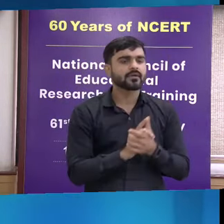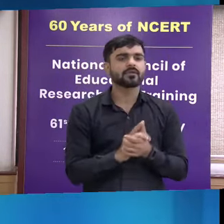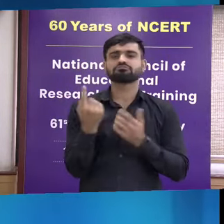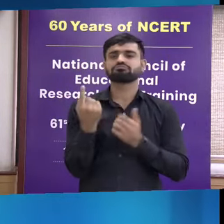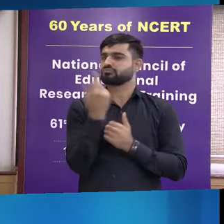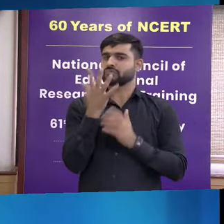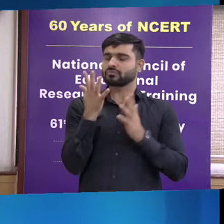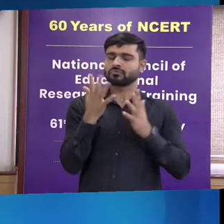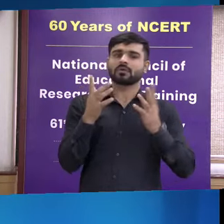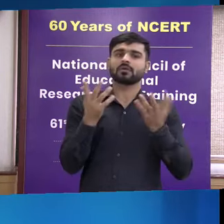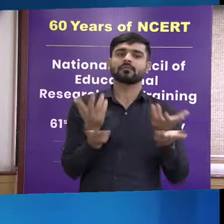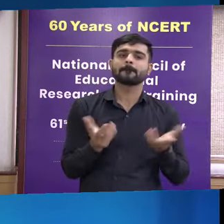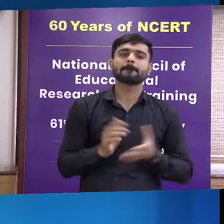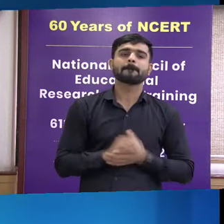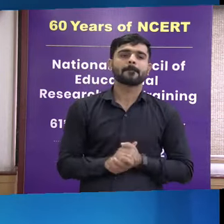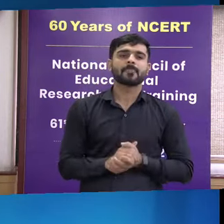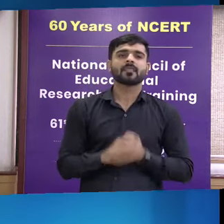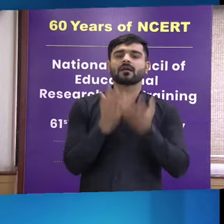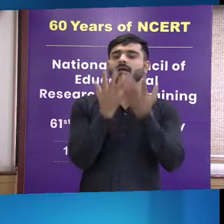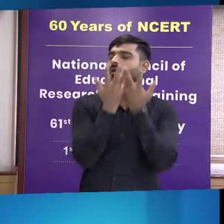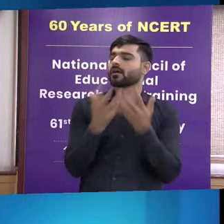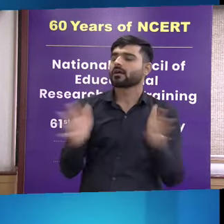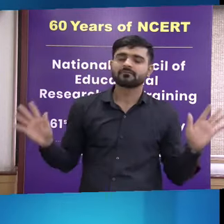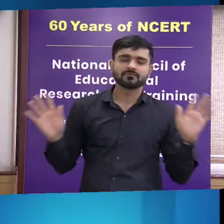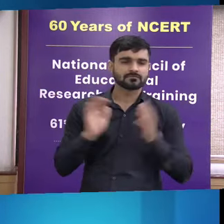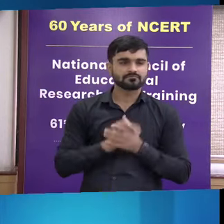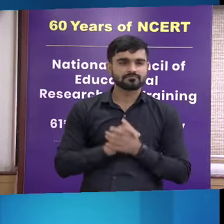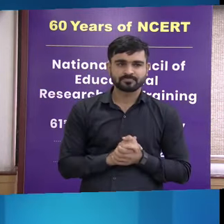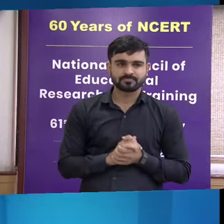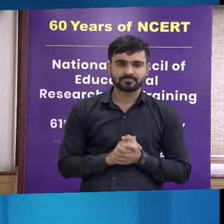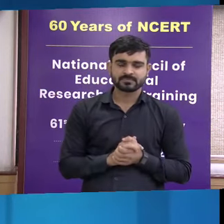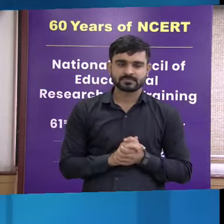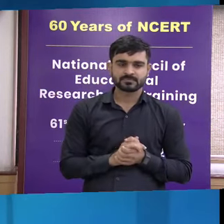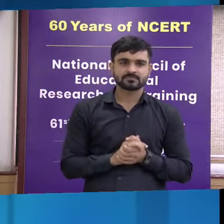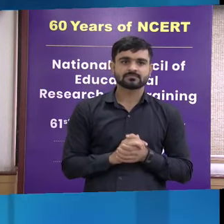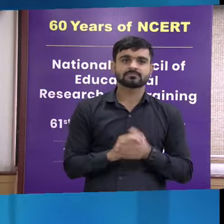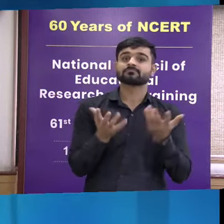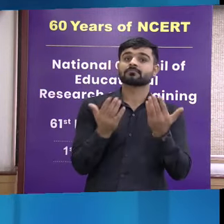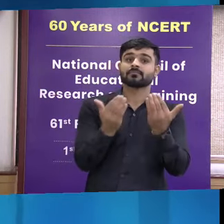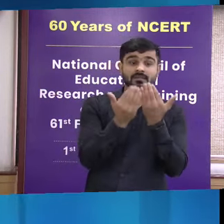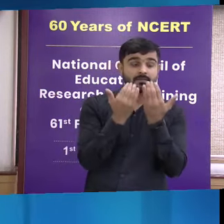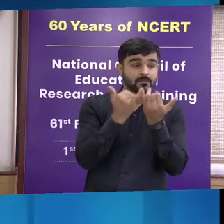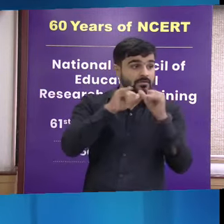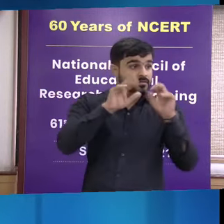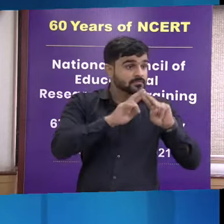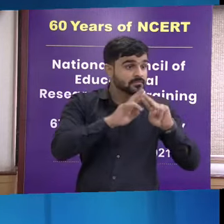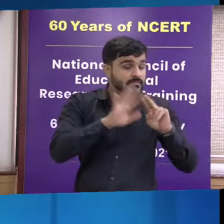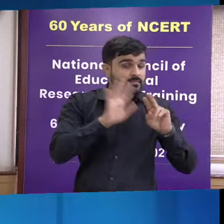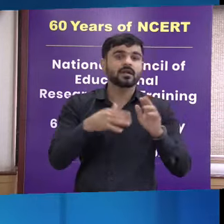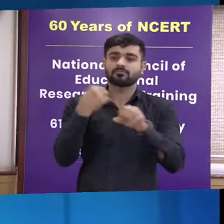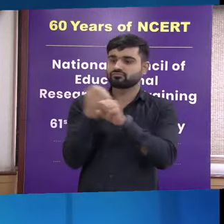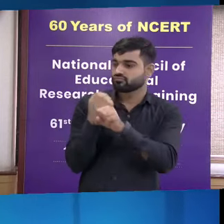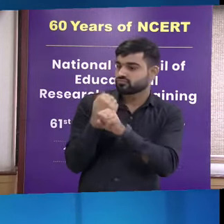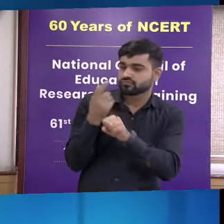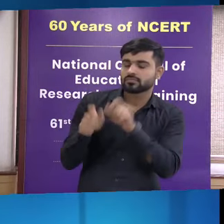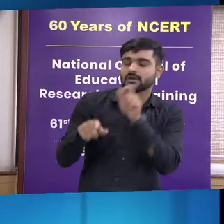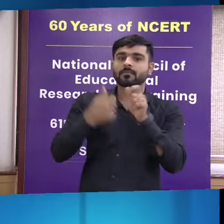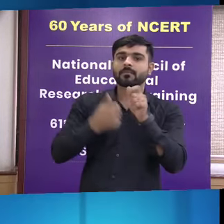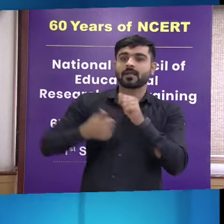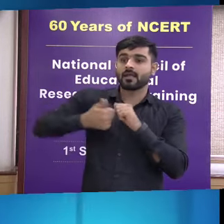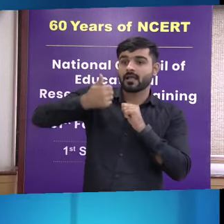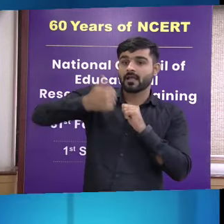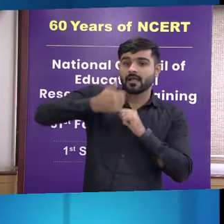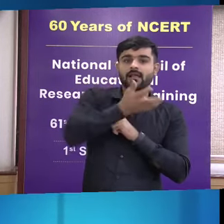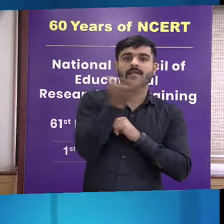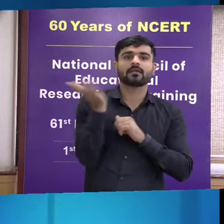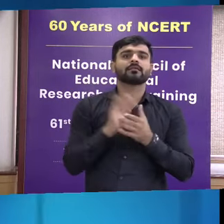कल अपने जितने भी उनके संकाय सदस्य हैं, कर्मचारी हैं, अधिकारी हैं,